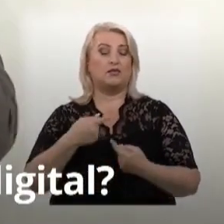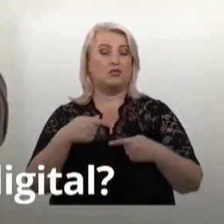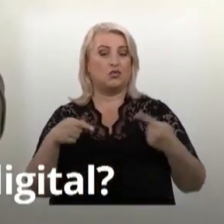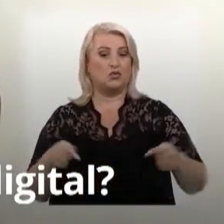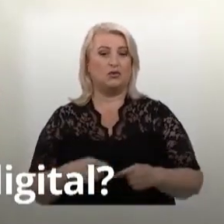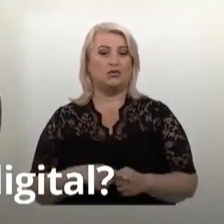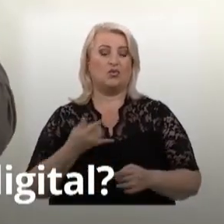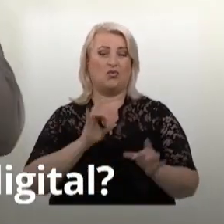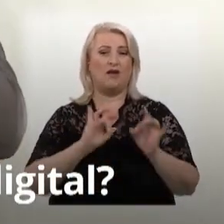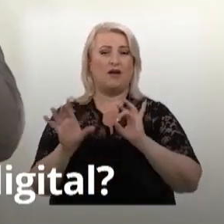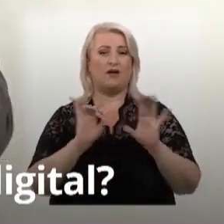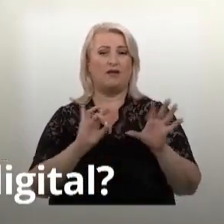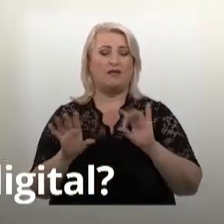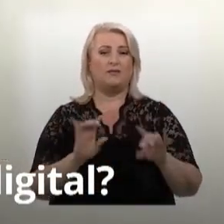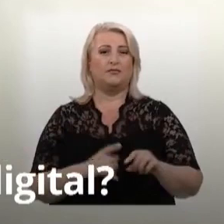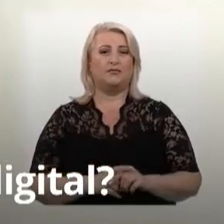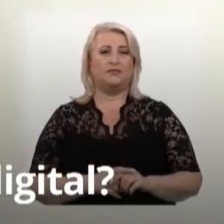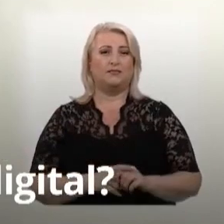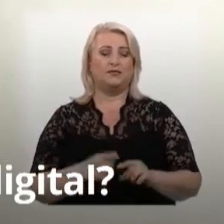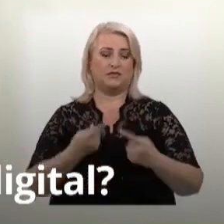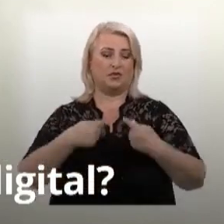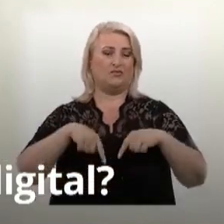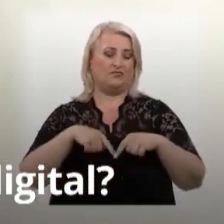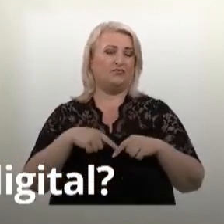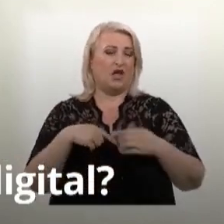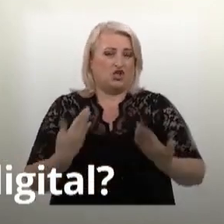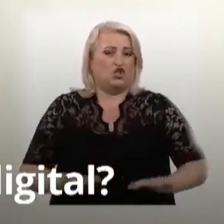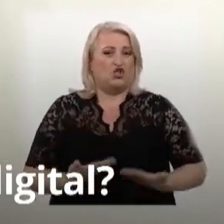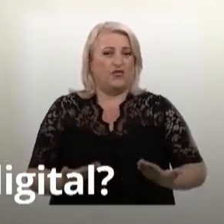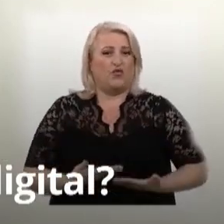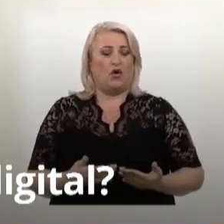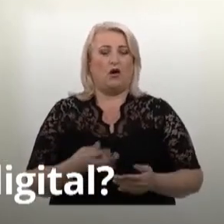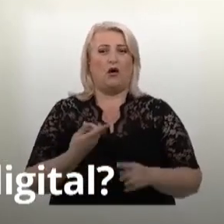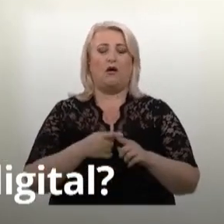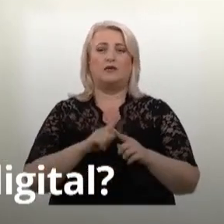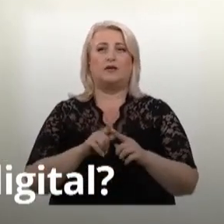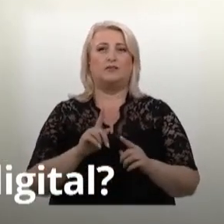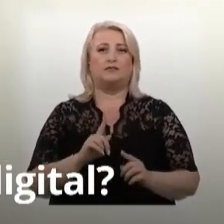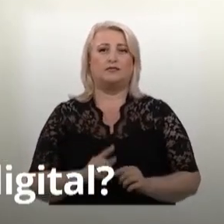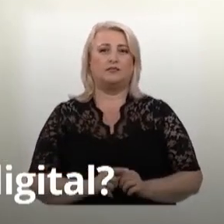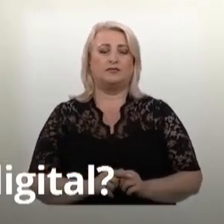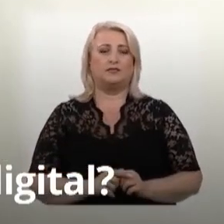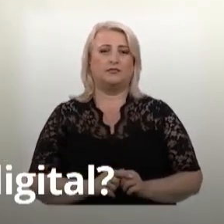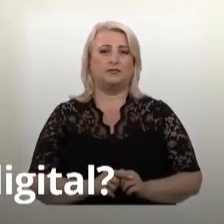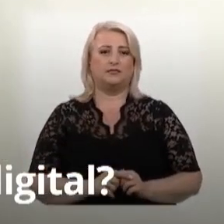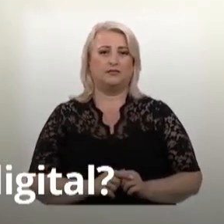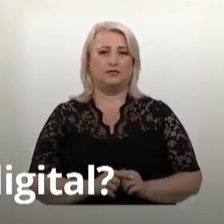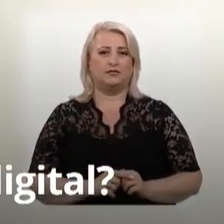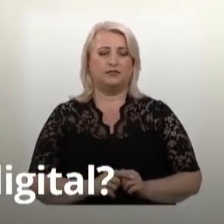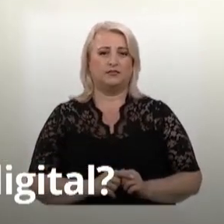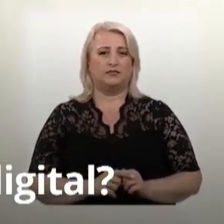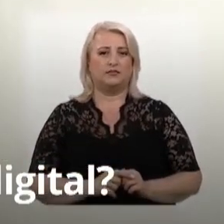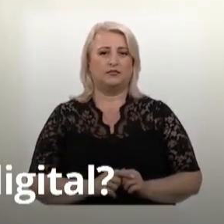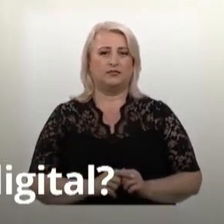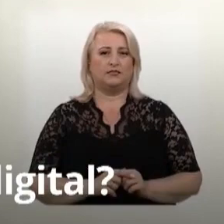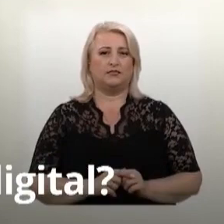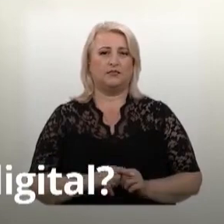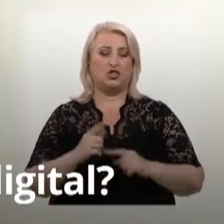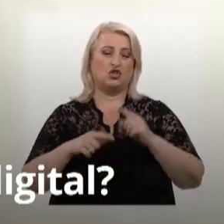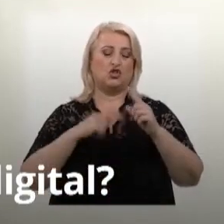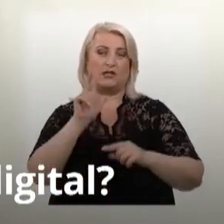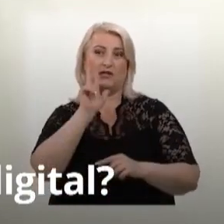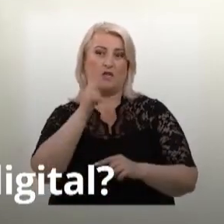că ar și marketingul este m în organism viu eu nu este ceva care eu acuma spun nu te mint târziu peste trei ani și o să fie